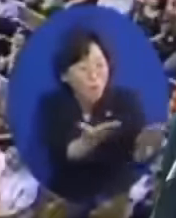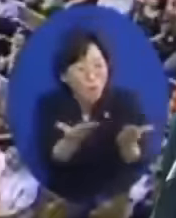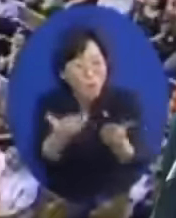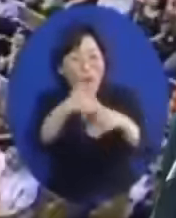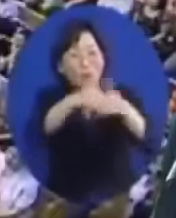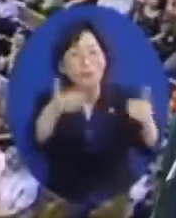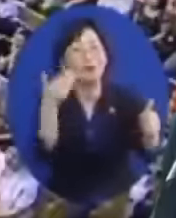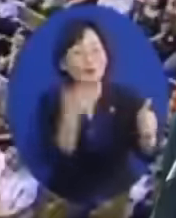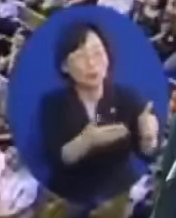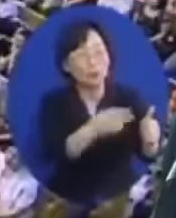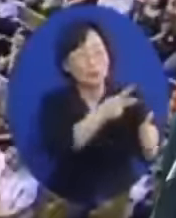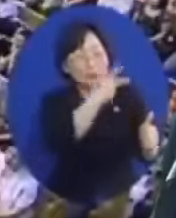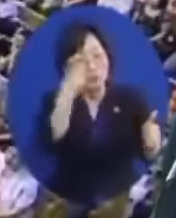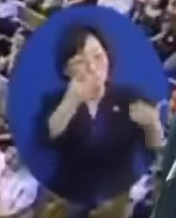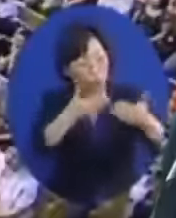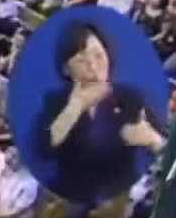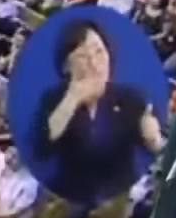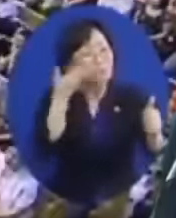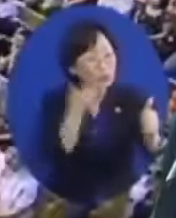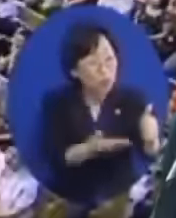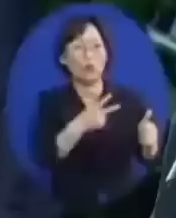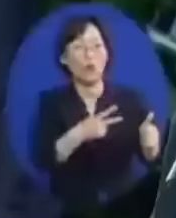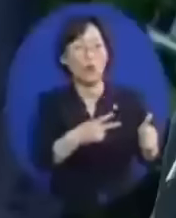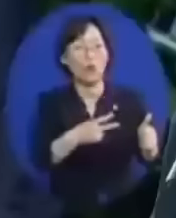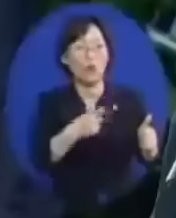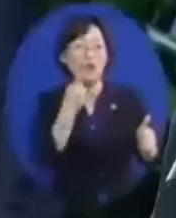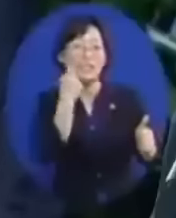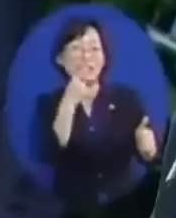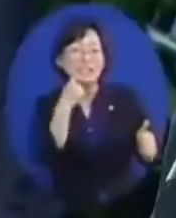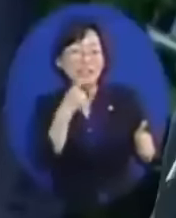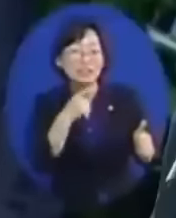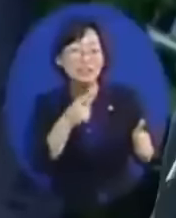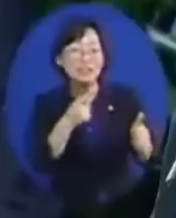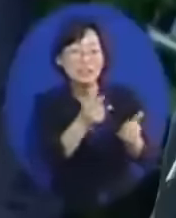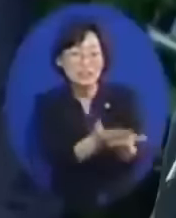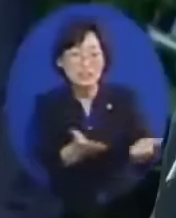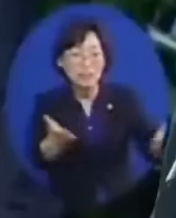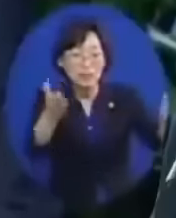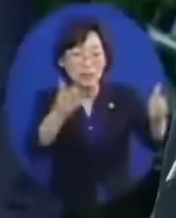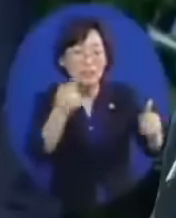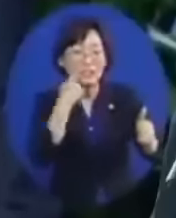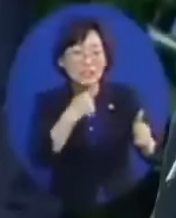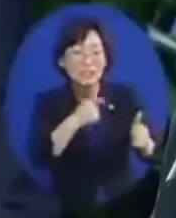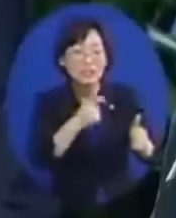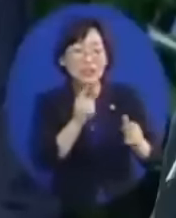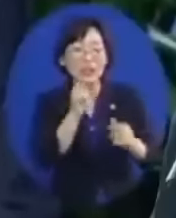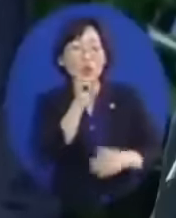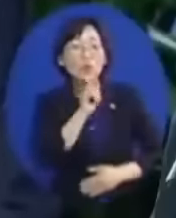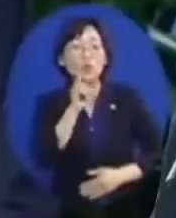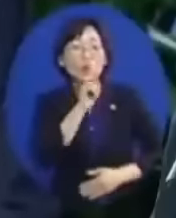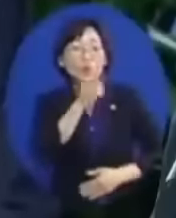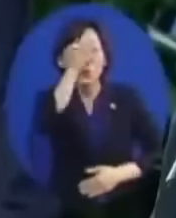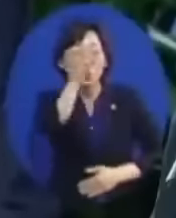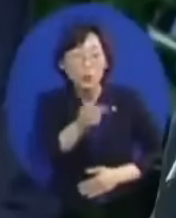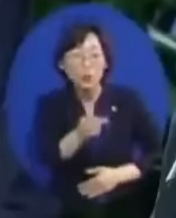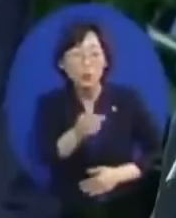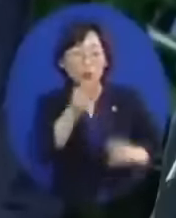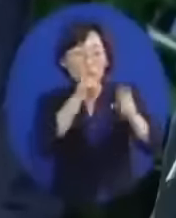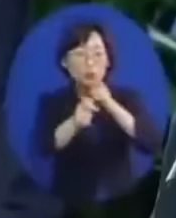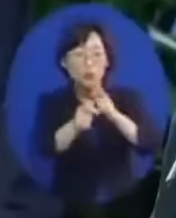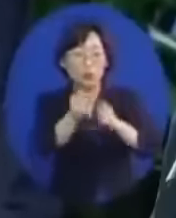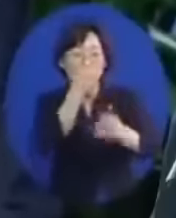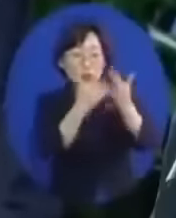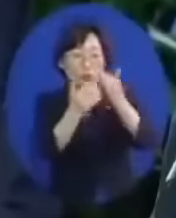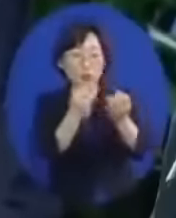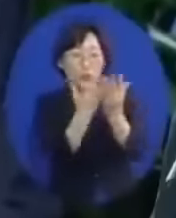잠재워주면 밥도 주고 물도 주었었습니다. 그리고 쟁반에 은촉대를 얹은 촛대를 갖다가 불을